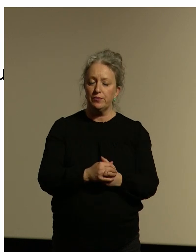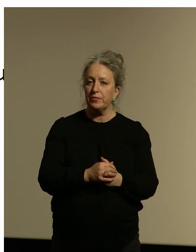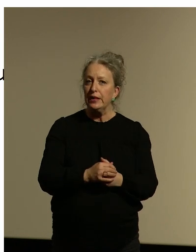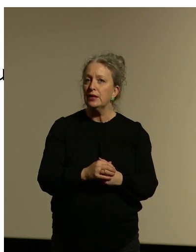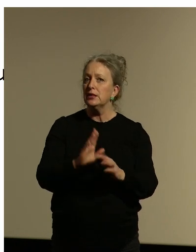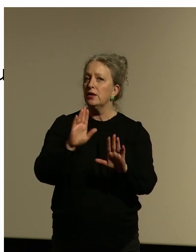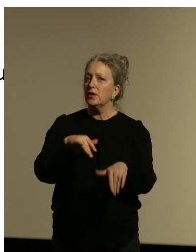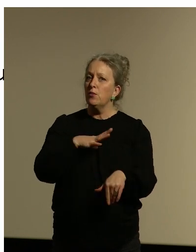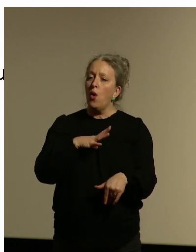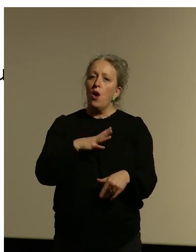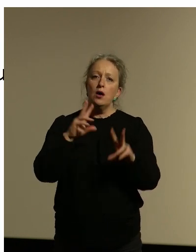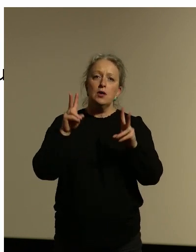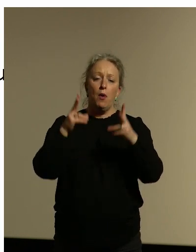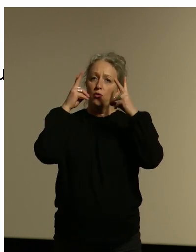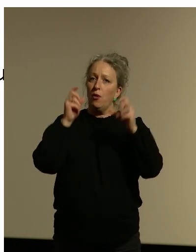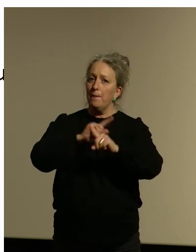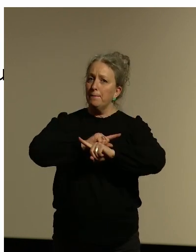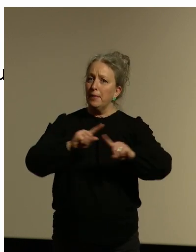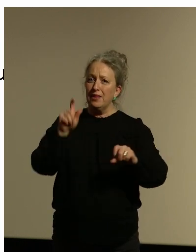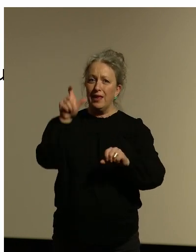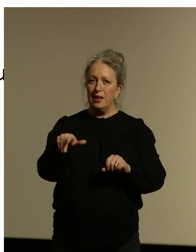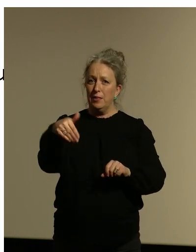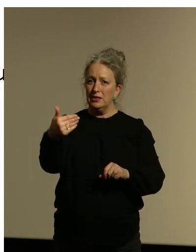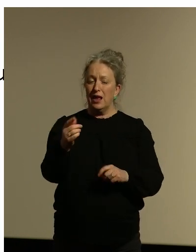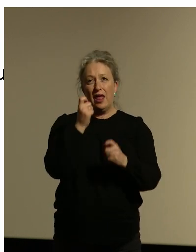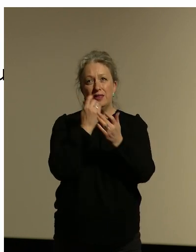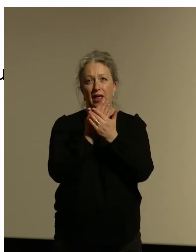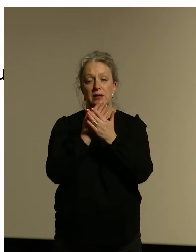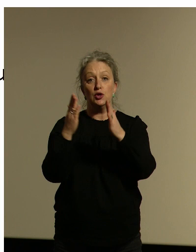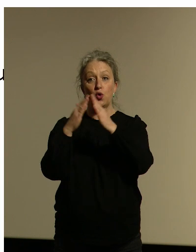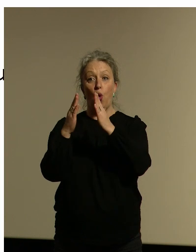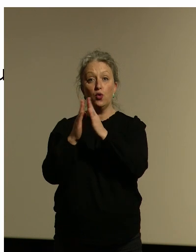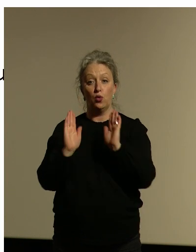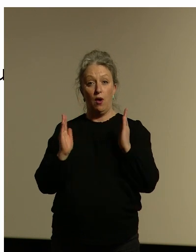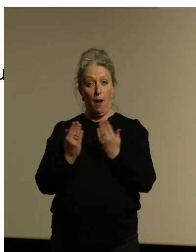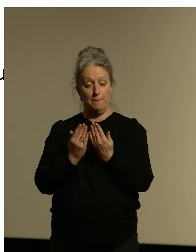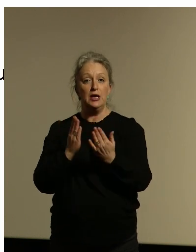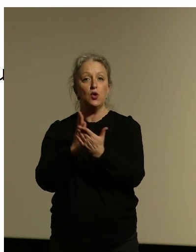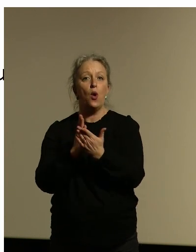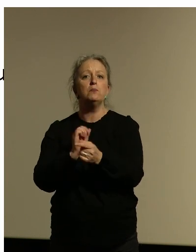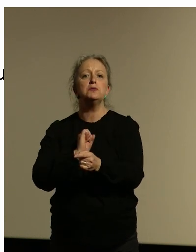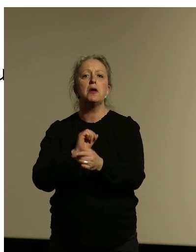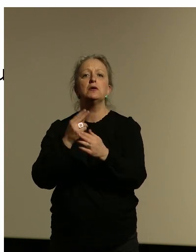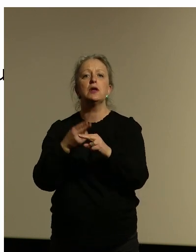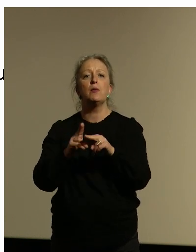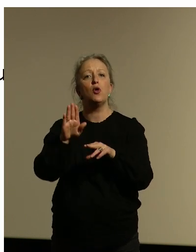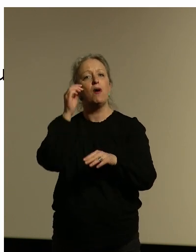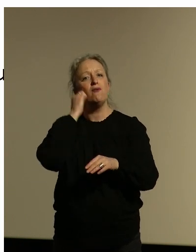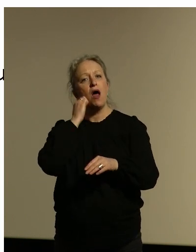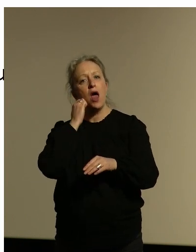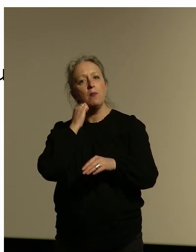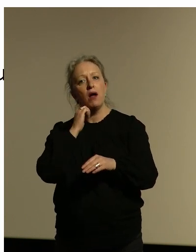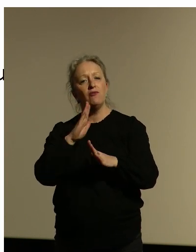ka äärmiselt ebaturvaline inimesele, kes näiteks kodus on kapis, sest tema vanemad on väga